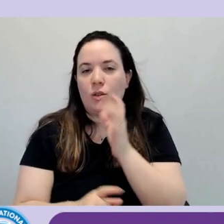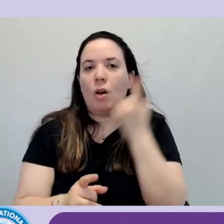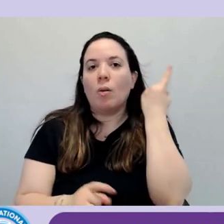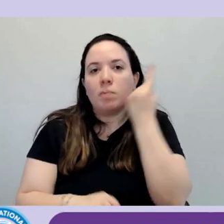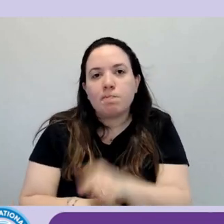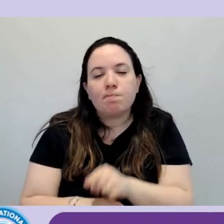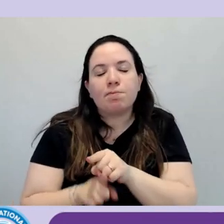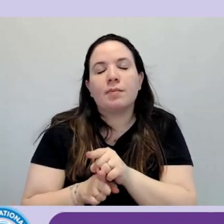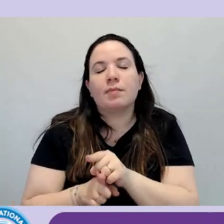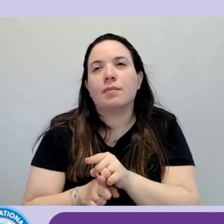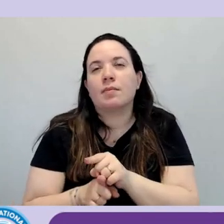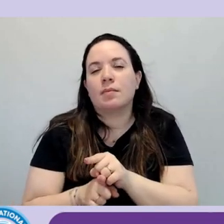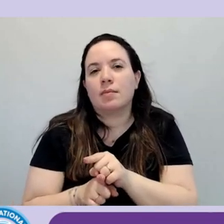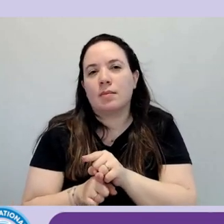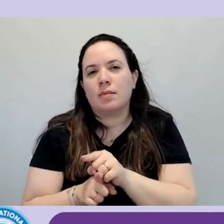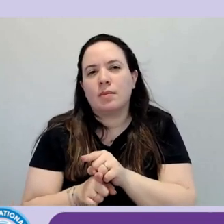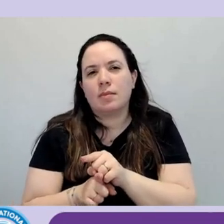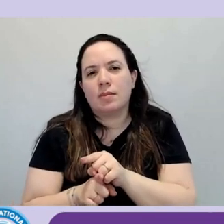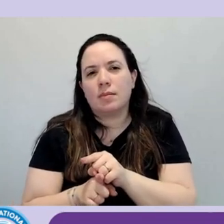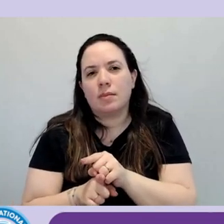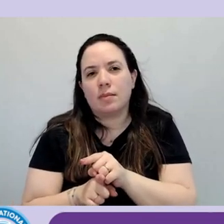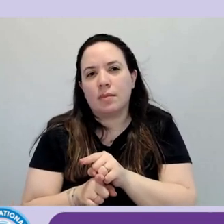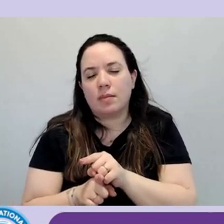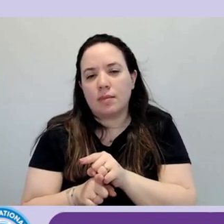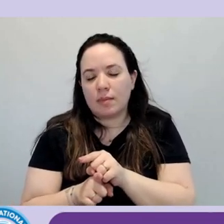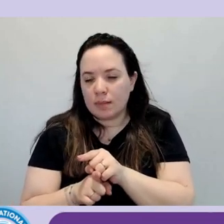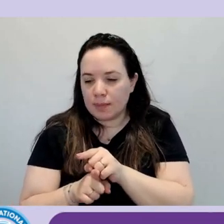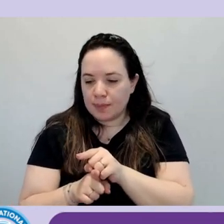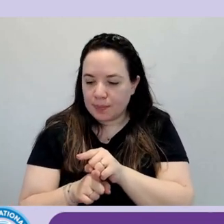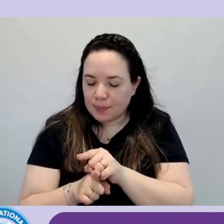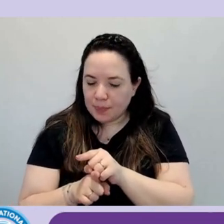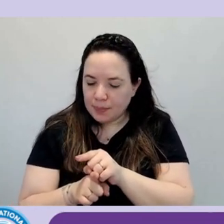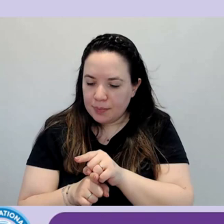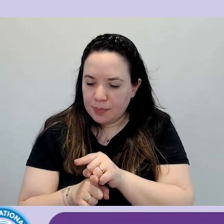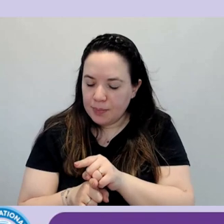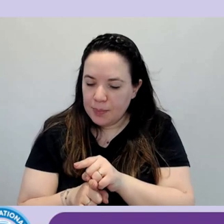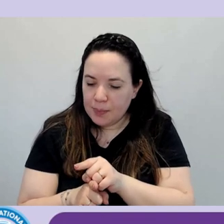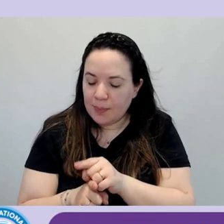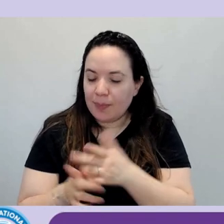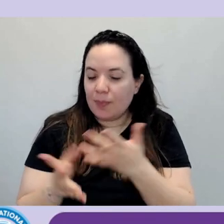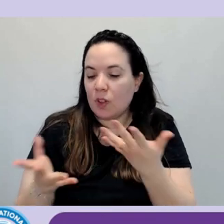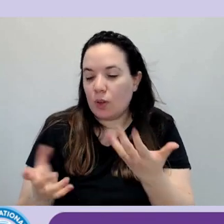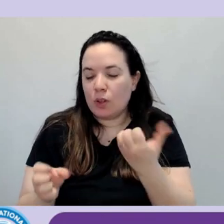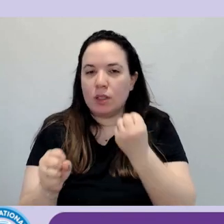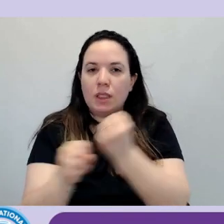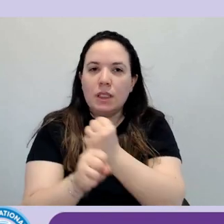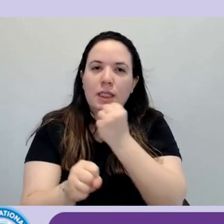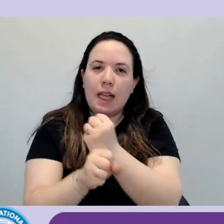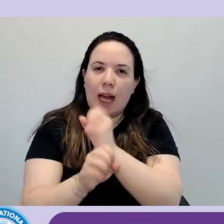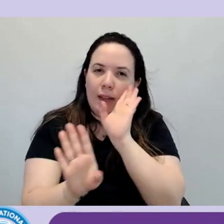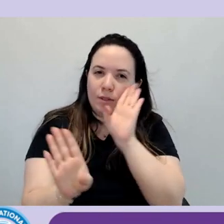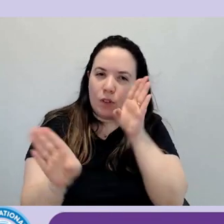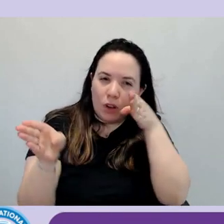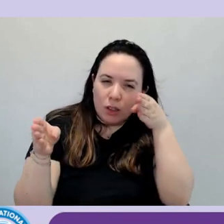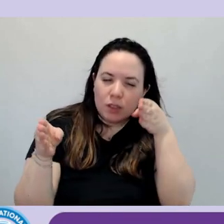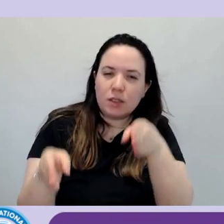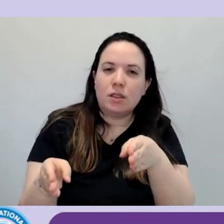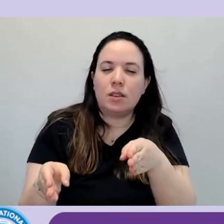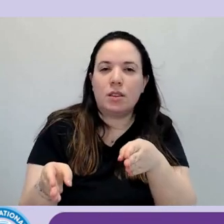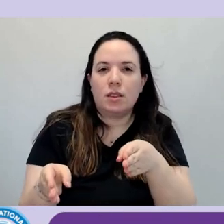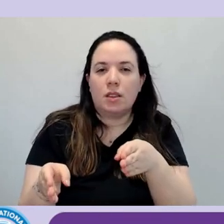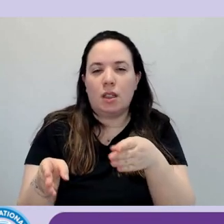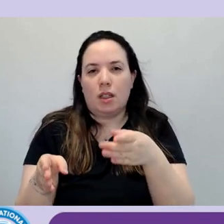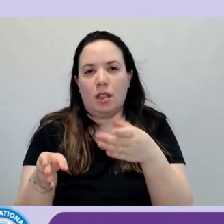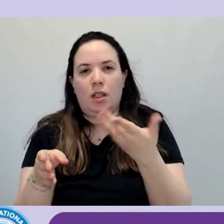lavoro che possa eh unire sinergicamente le